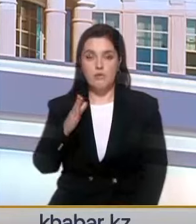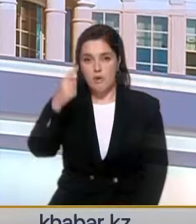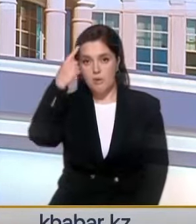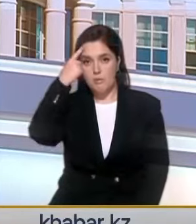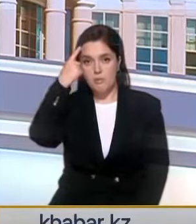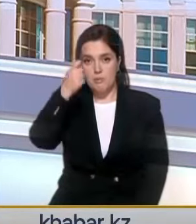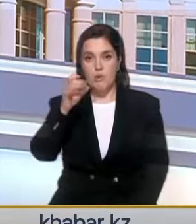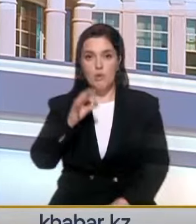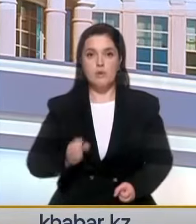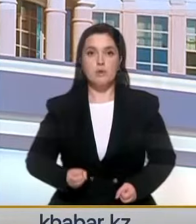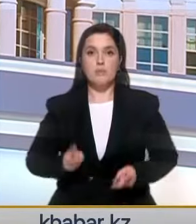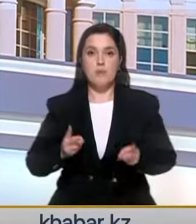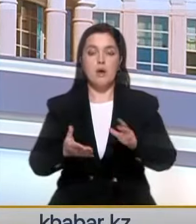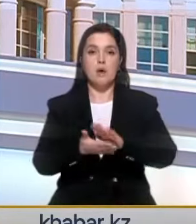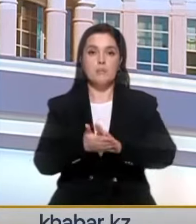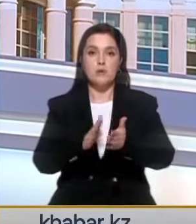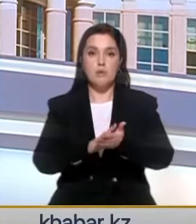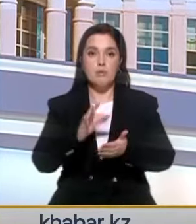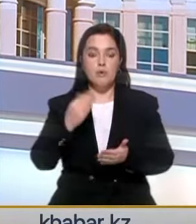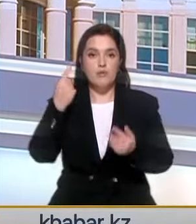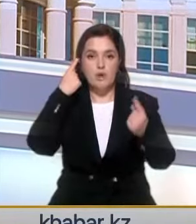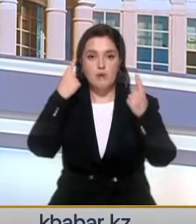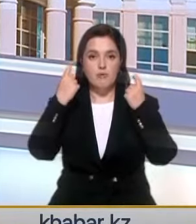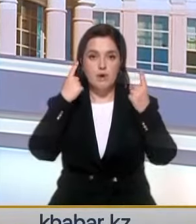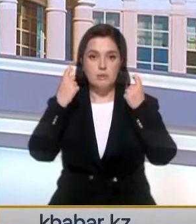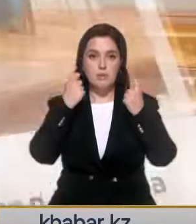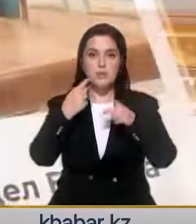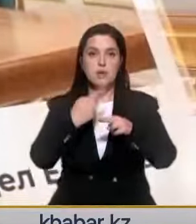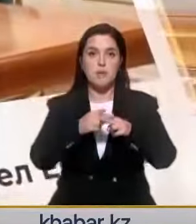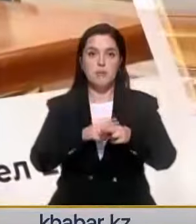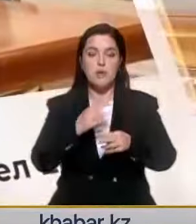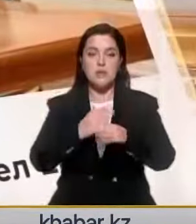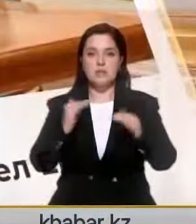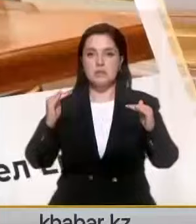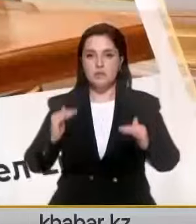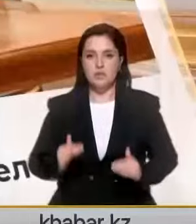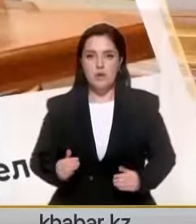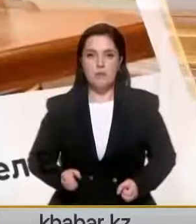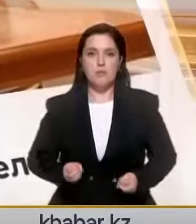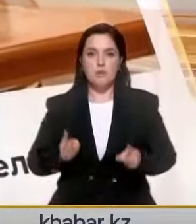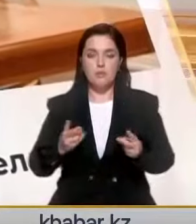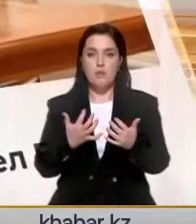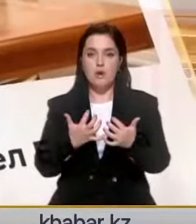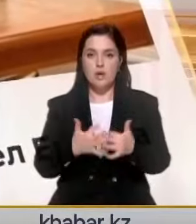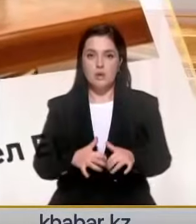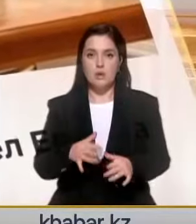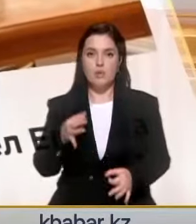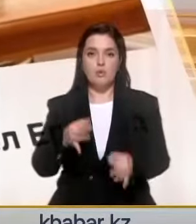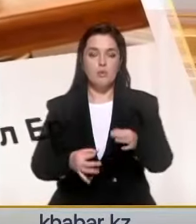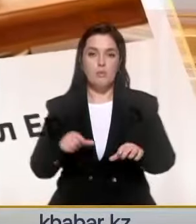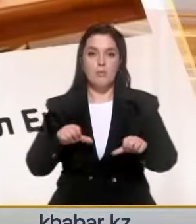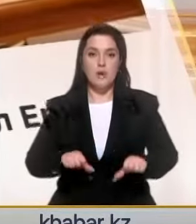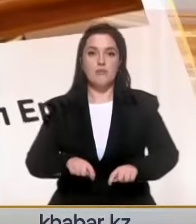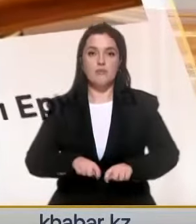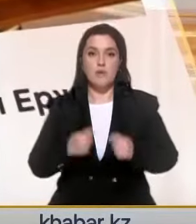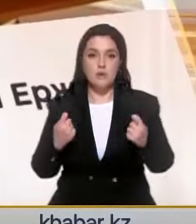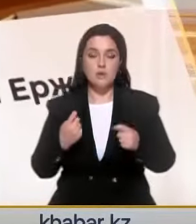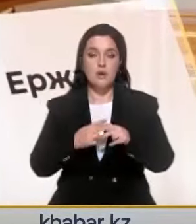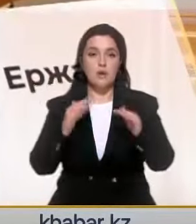криминогенной обстановке в стране по его информации с начала года в стране отмечается снижение преступности количество уголовных правонарушений